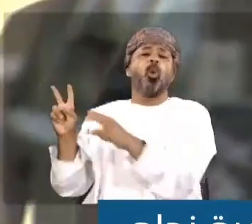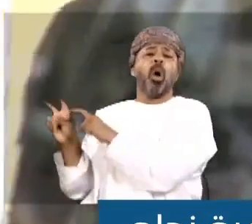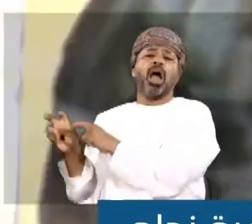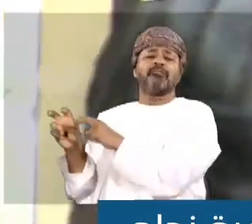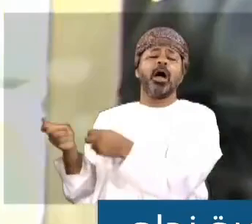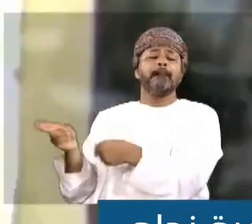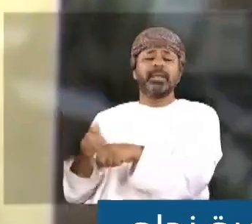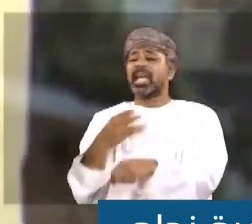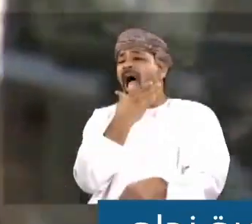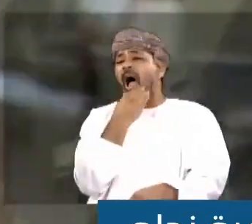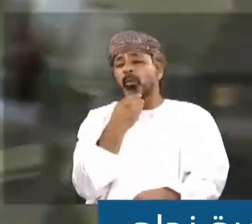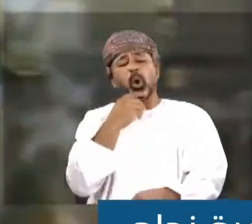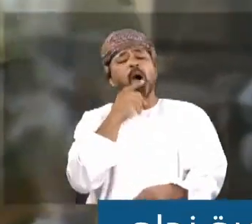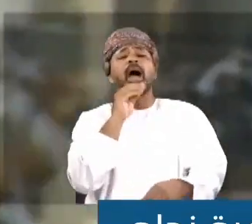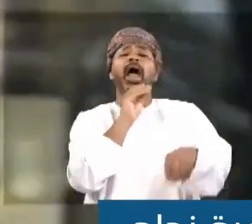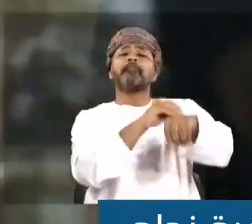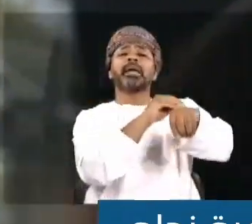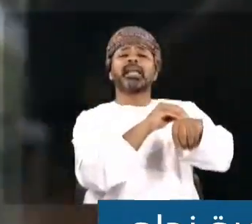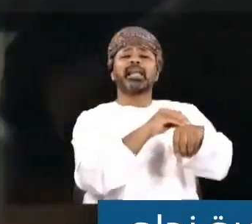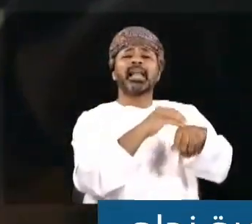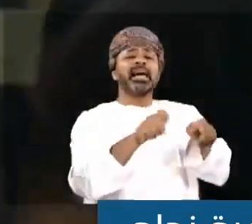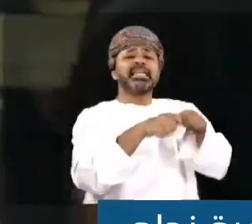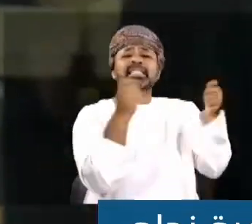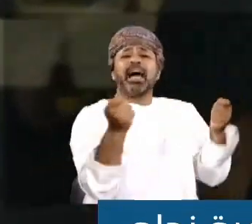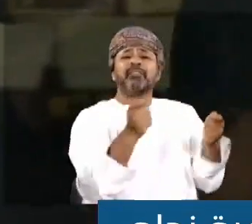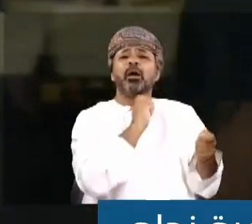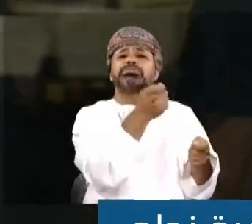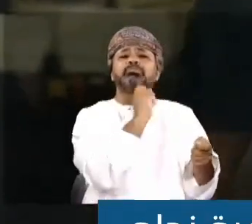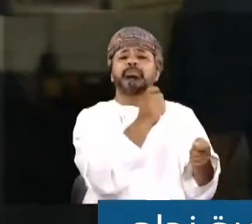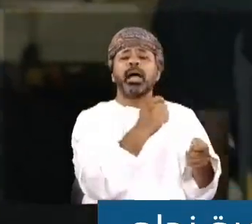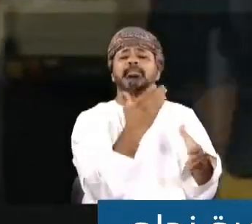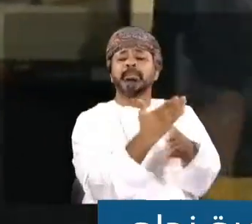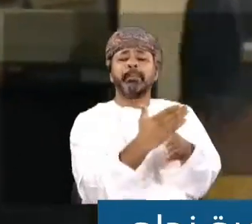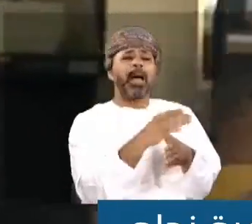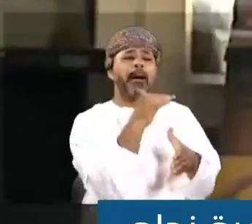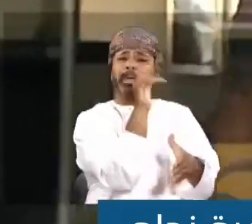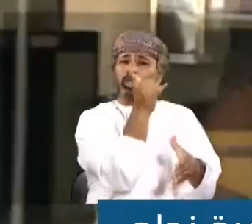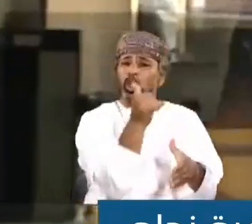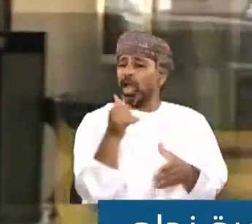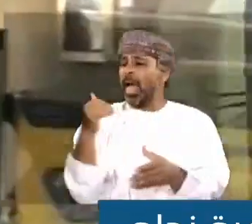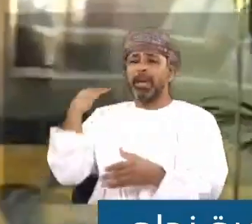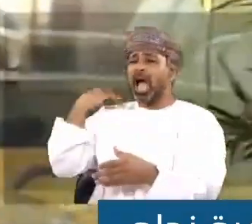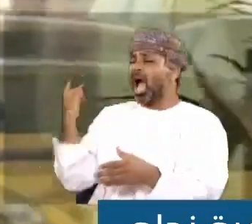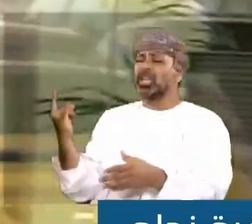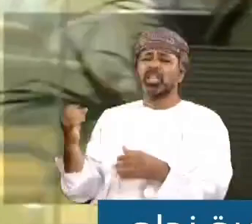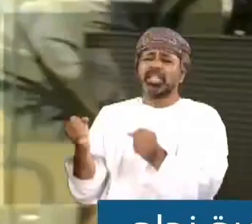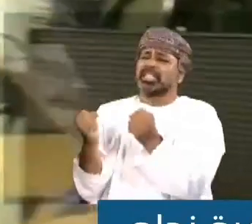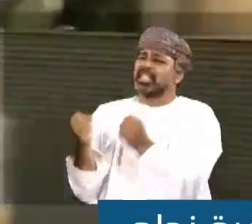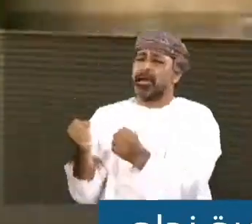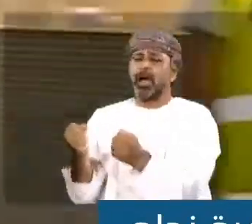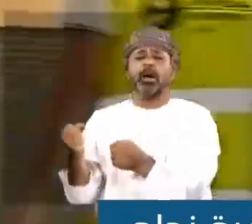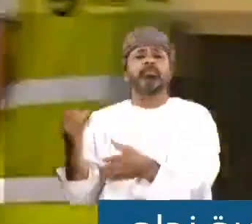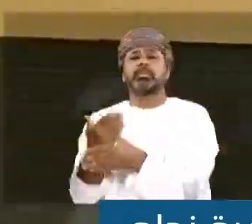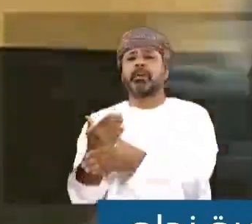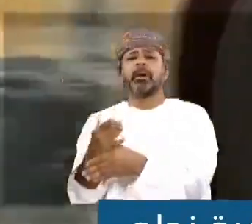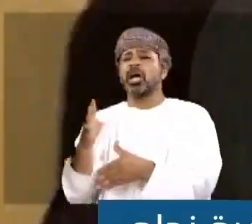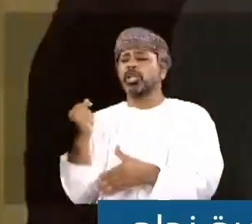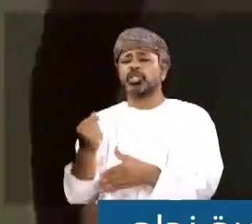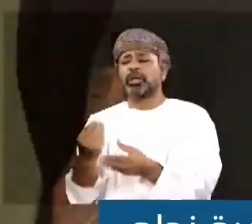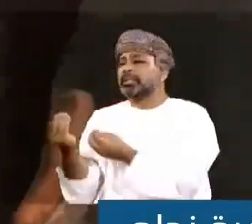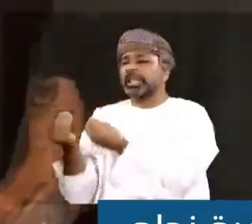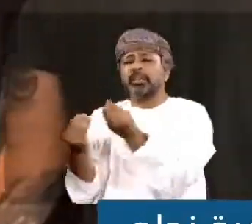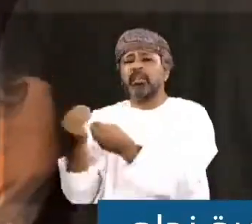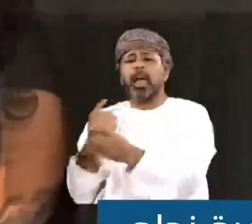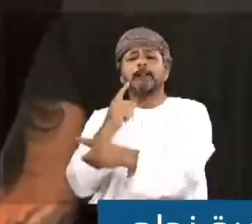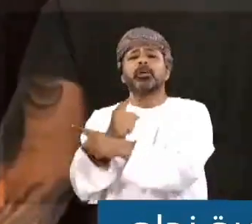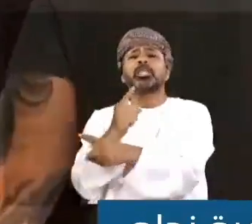والد ميسي بالقول للصحفيين أن الموقف بين برشلونة وابنه صعب للغاية، وأنه لم يتحدث مع